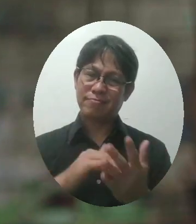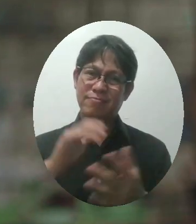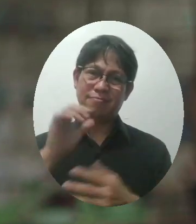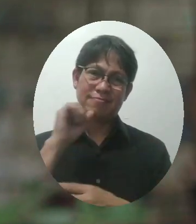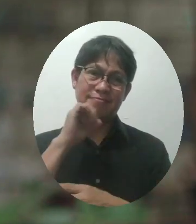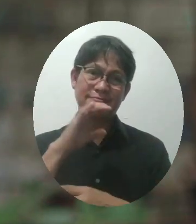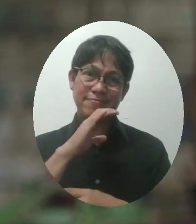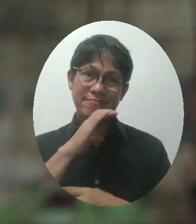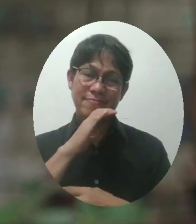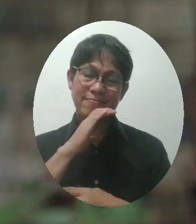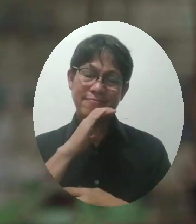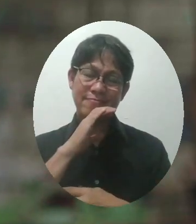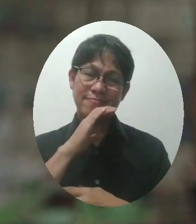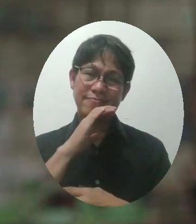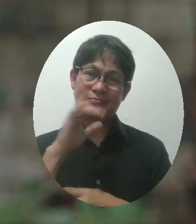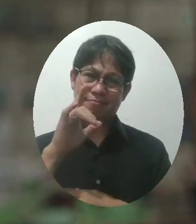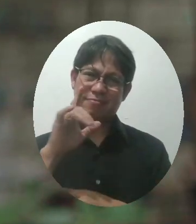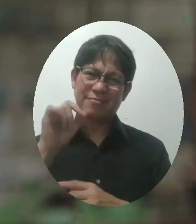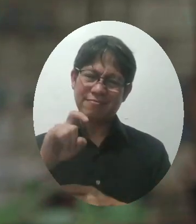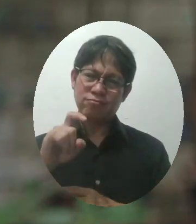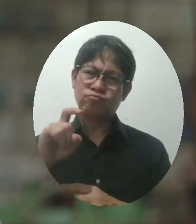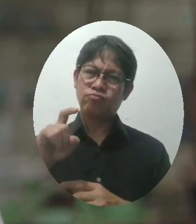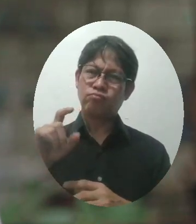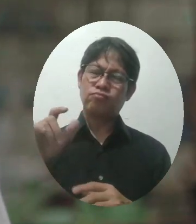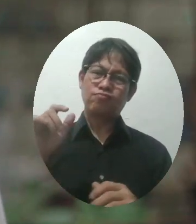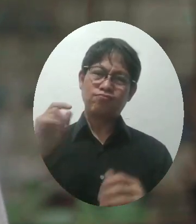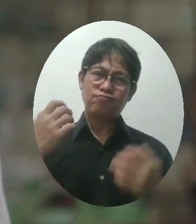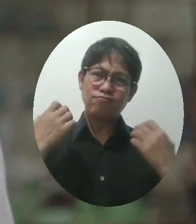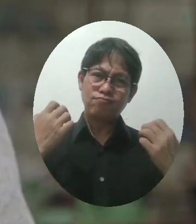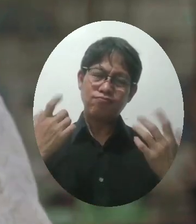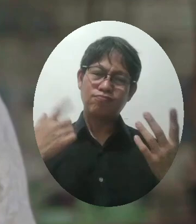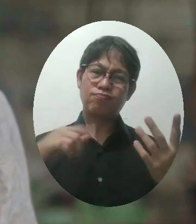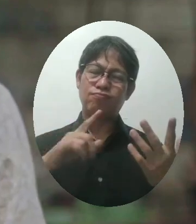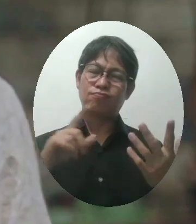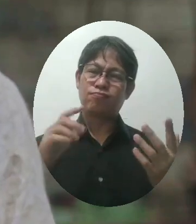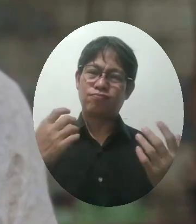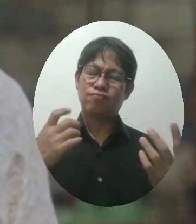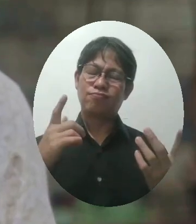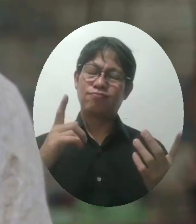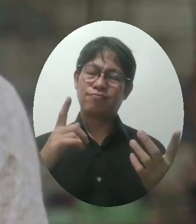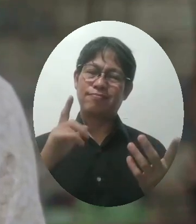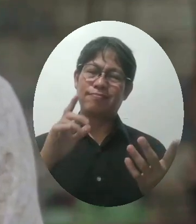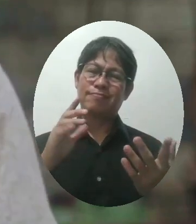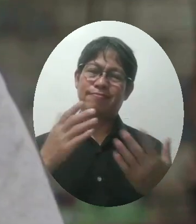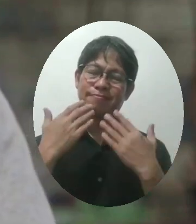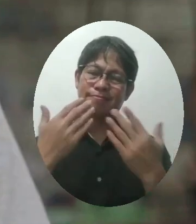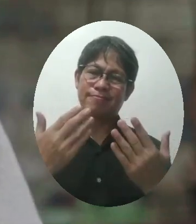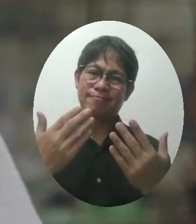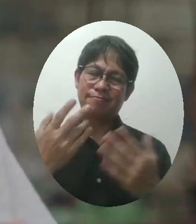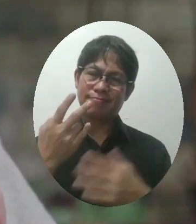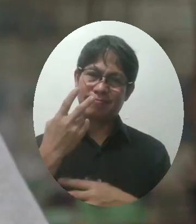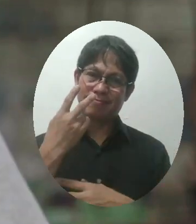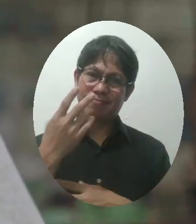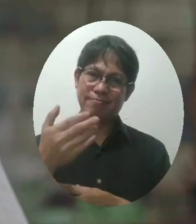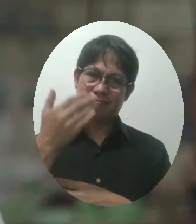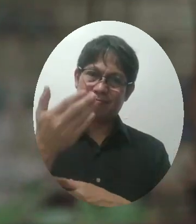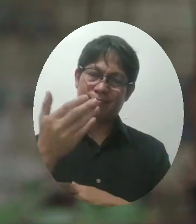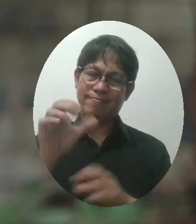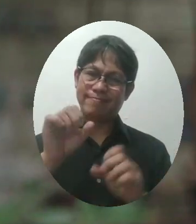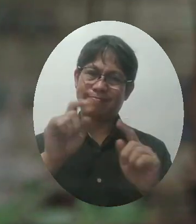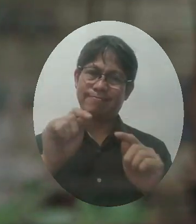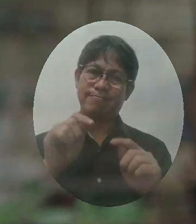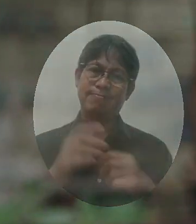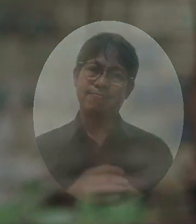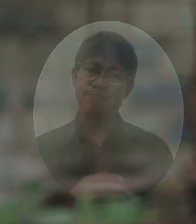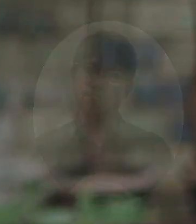Special na mensahe naman sa senior citizens. Galaw-galaw para di pumanaw. Maraming salamat.